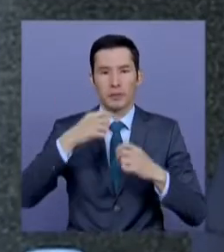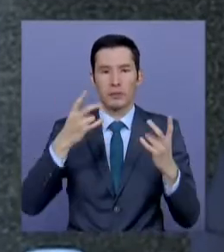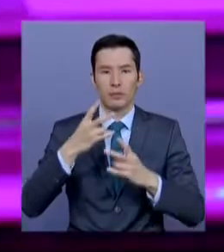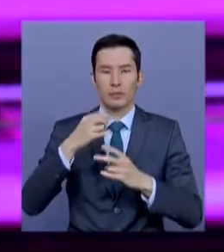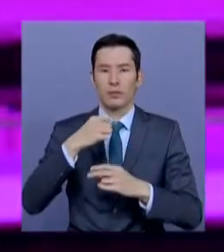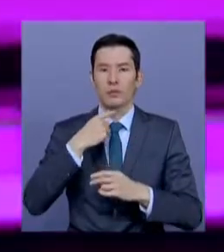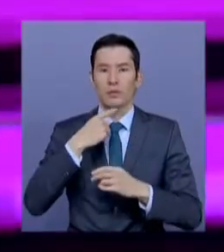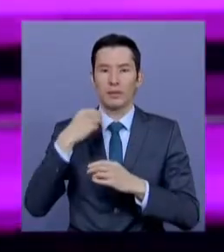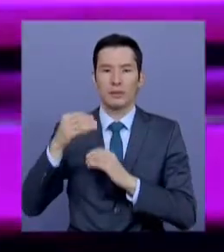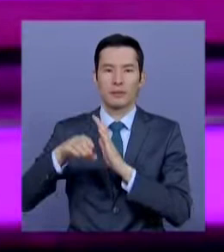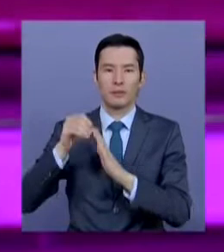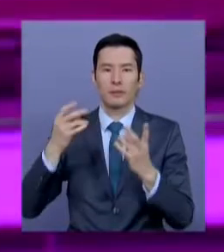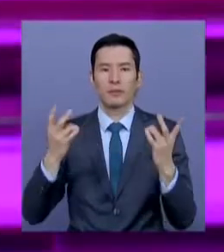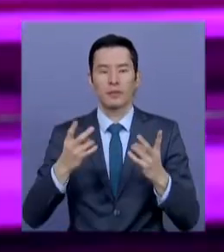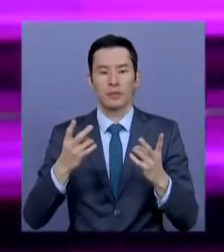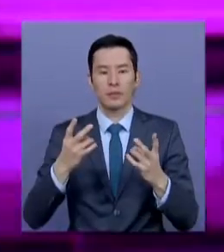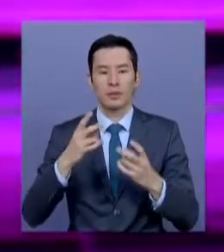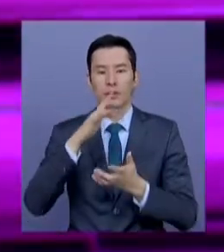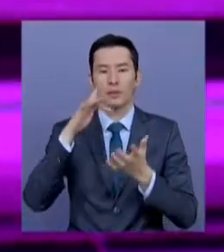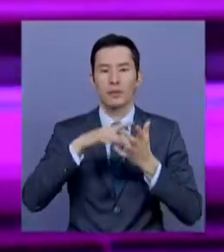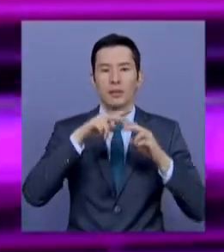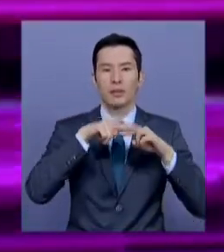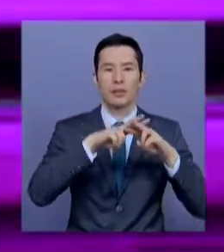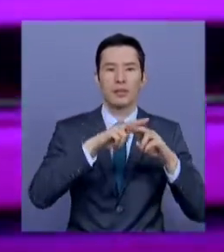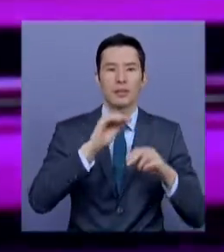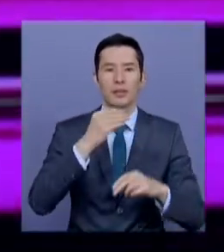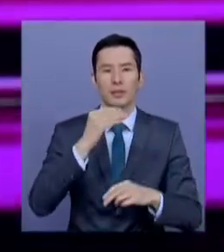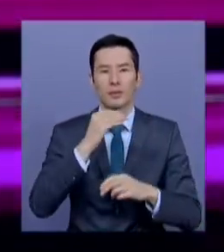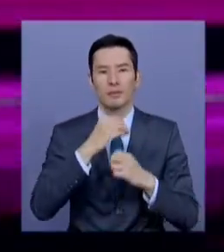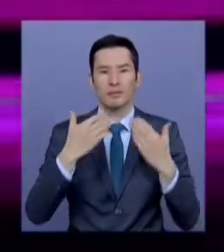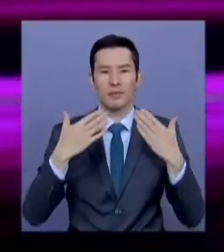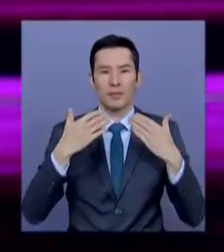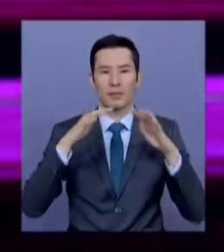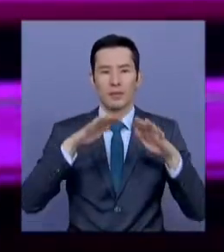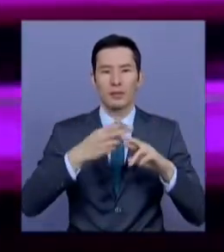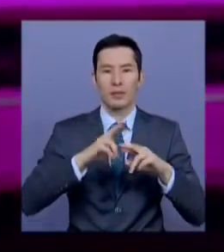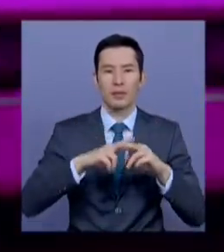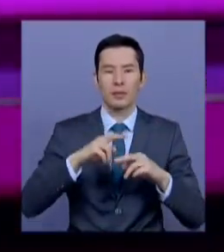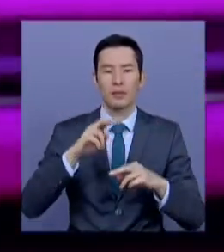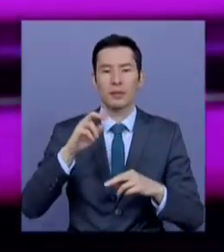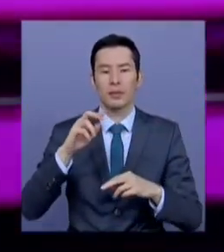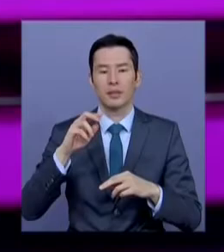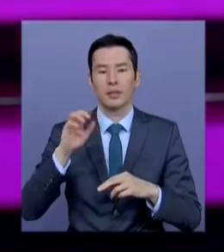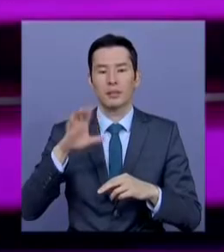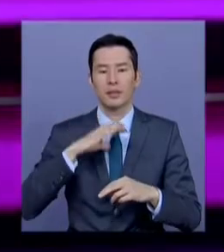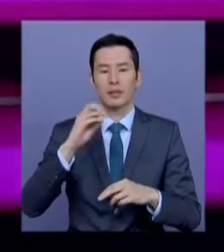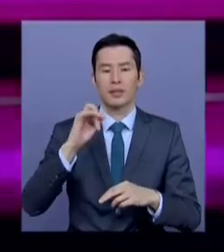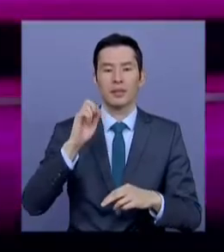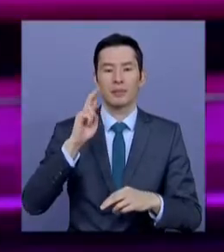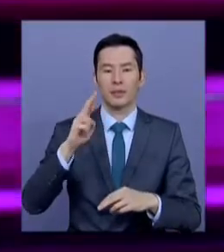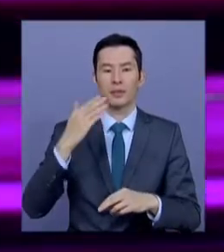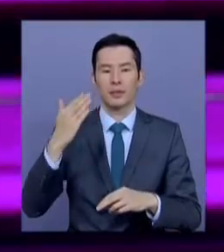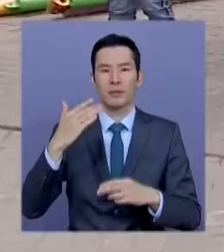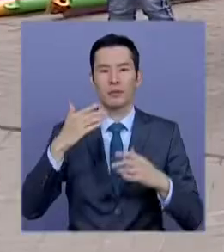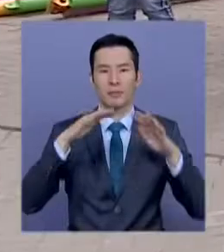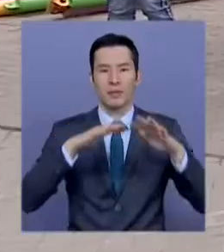келу. Нұрсұлтан қаласындағы Жетісу саябағында Қазақстан президенттігіне үміткер Сәдібек Түгелдің кандидатурасын қолдауға бағытталған